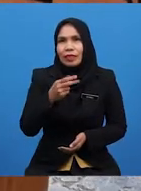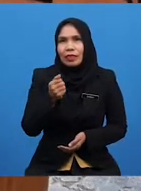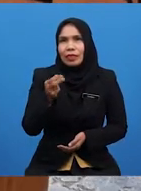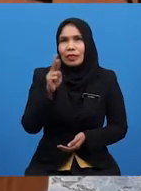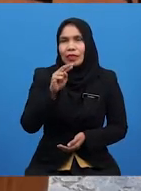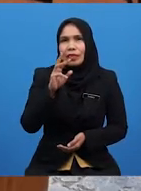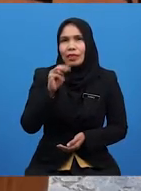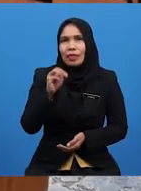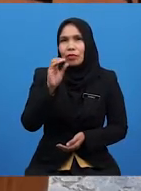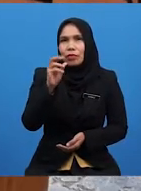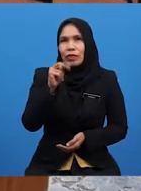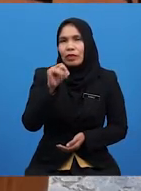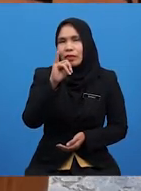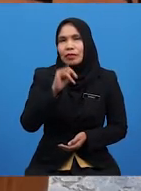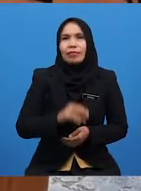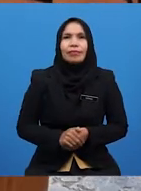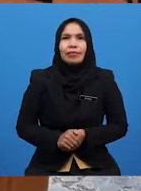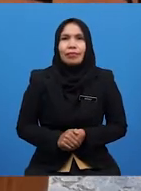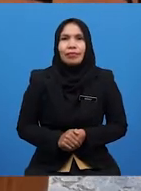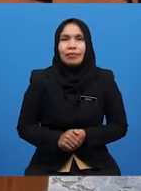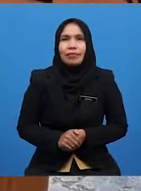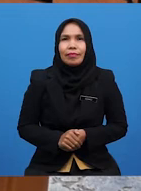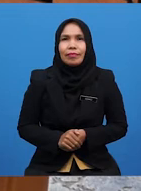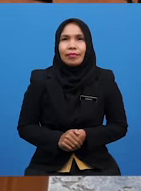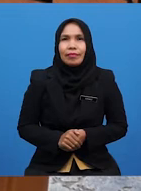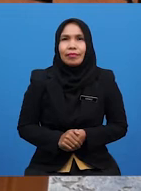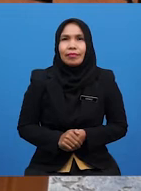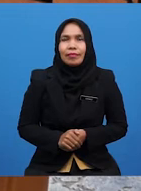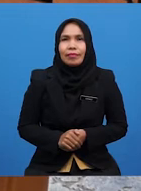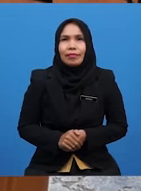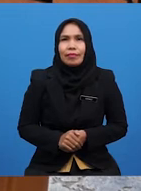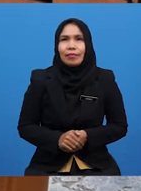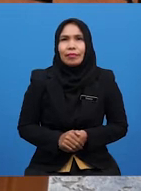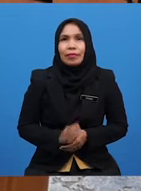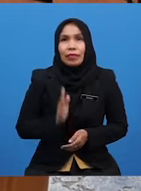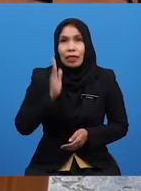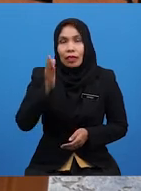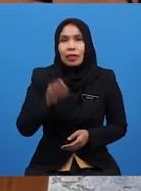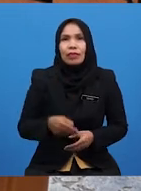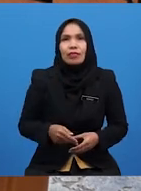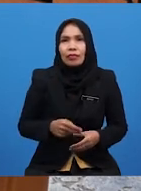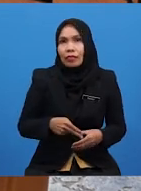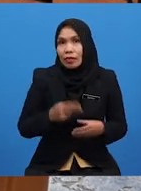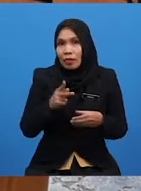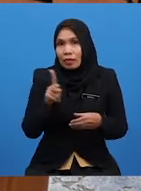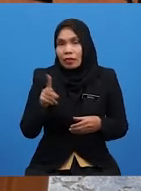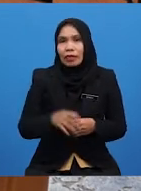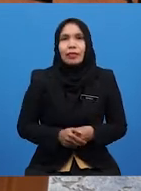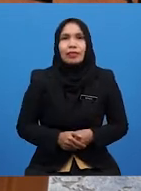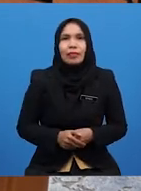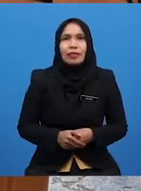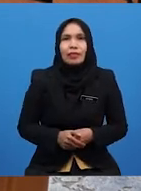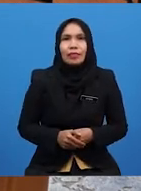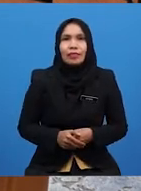atau keselarasan sesuatu susunan pengulangan sifat bahan menghasilkan kesatuan atau Harmoni